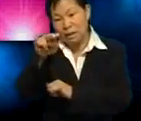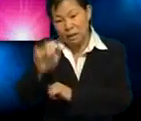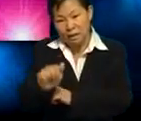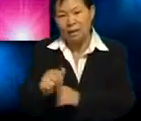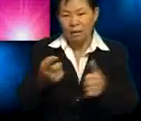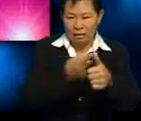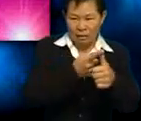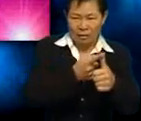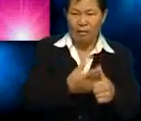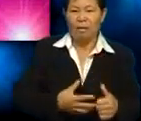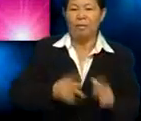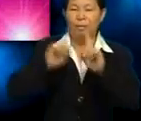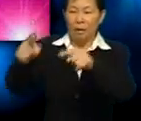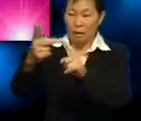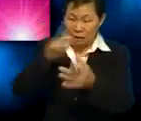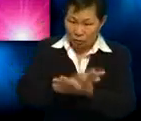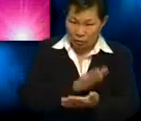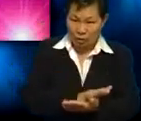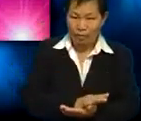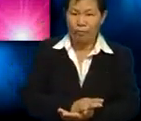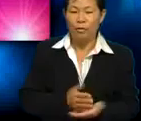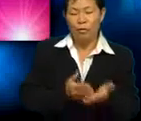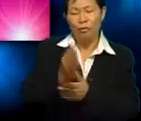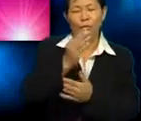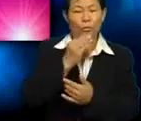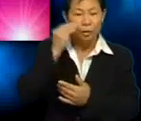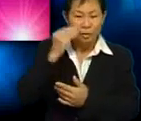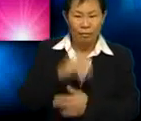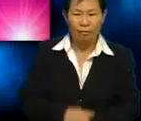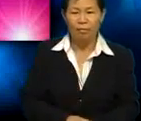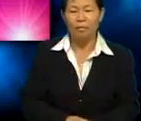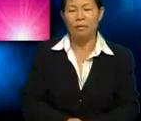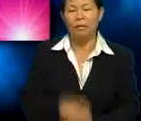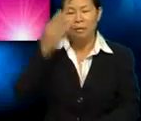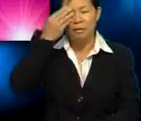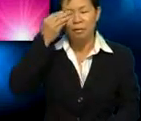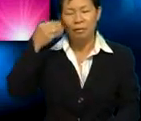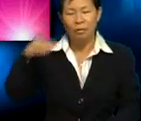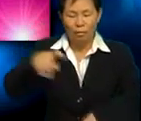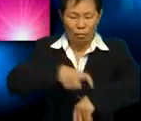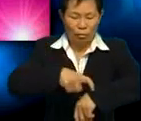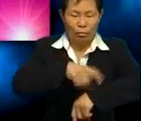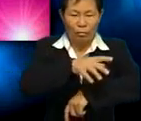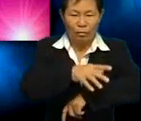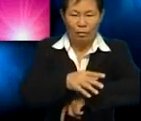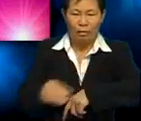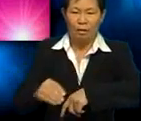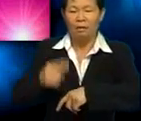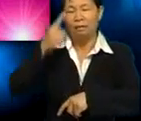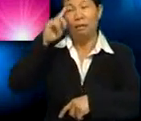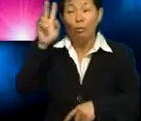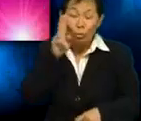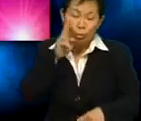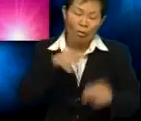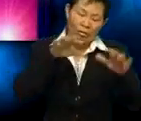A. Kembali ke sekolah. B. Terus pulang ke rumah. Ataupun C. Tidak menghiraukan waktu dan leka